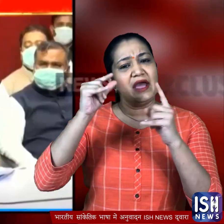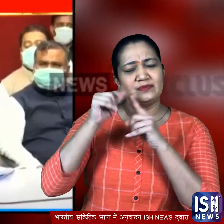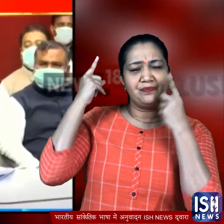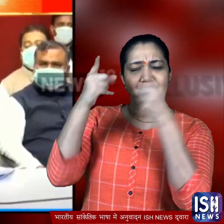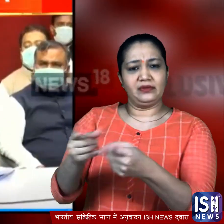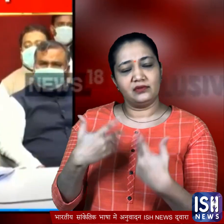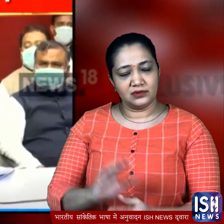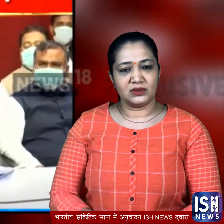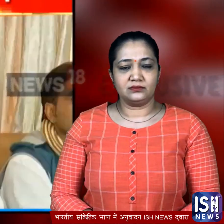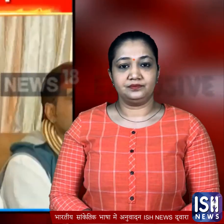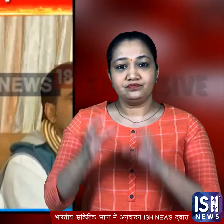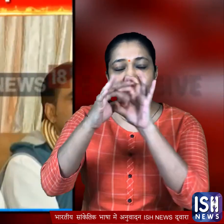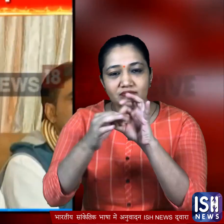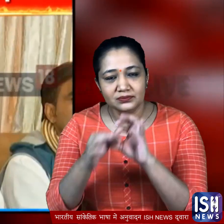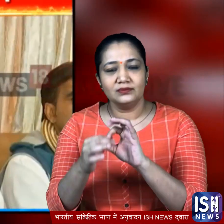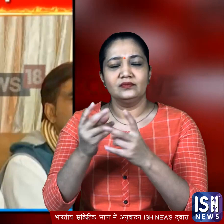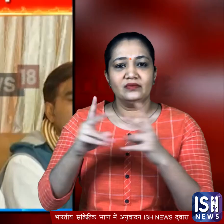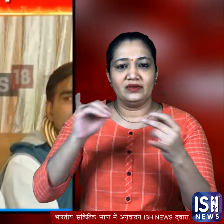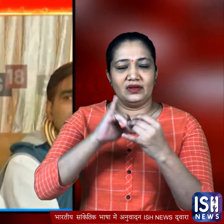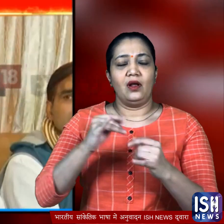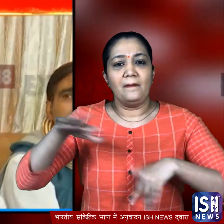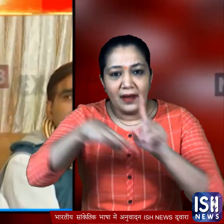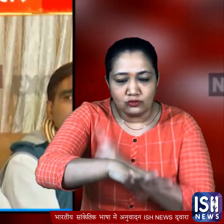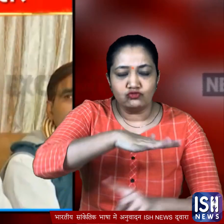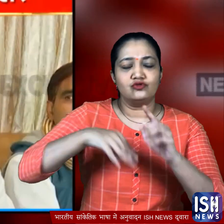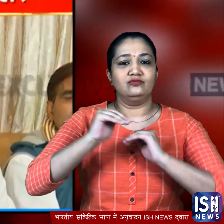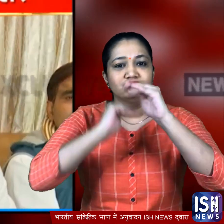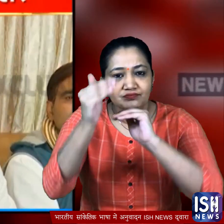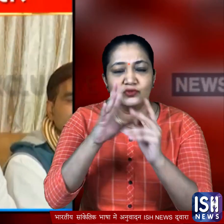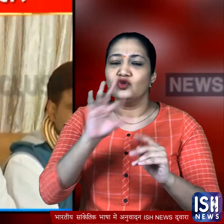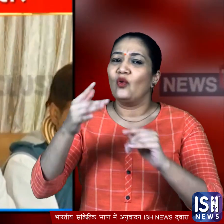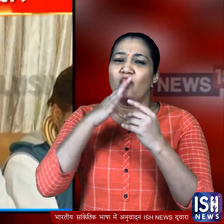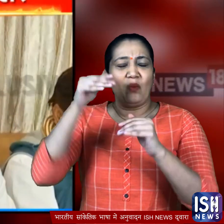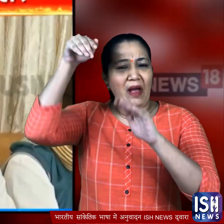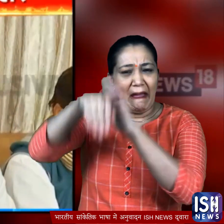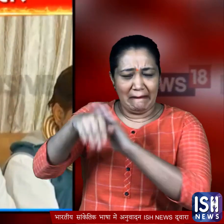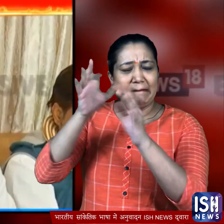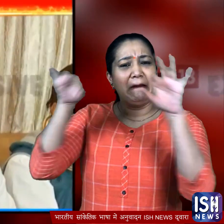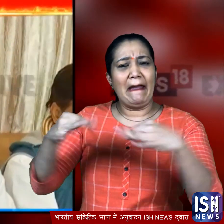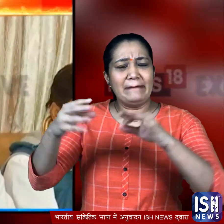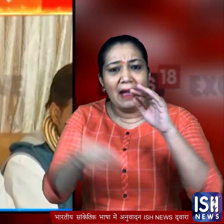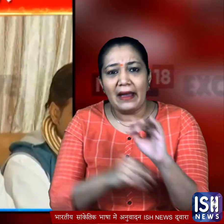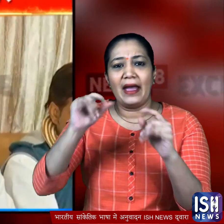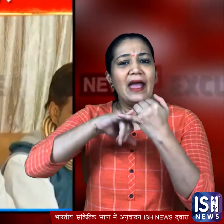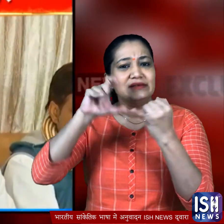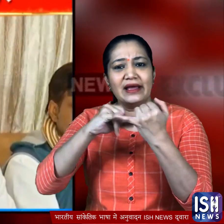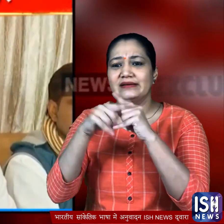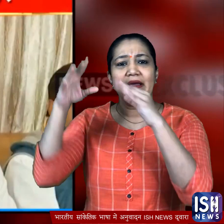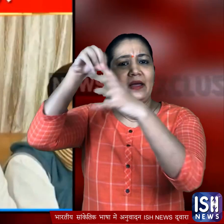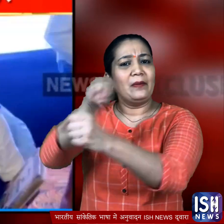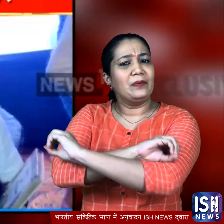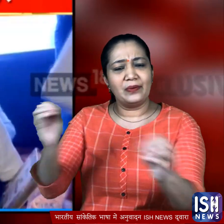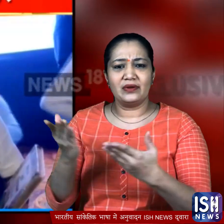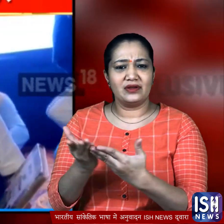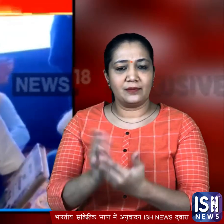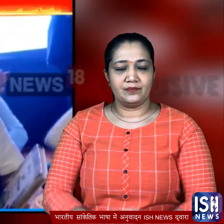भी घेरने का मौका नहीं चूका। जो गठबंधन जो सामाजिक न्याय की बात कर रहा है वो कितना खोखला है, बिना दलितों की बात आप अच्छी तरह